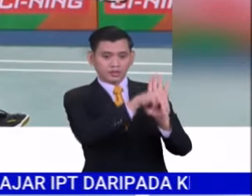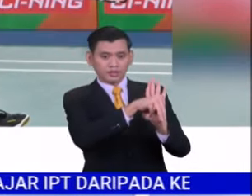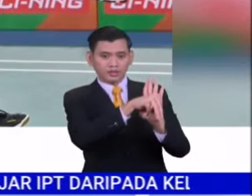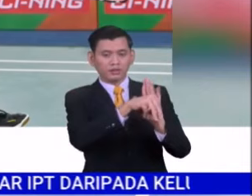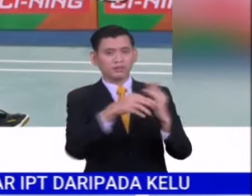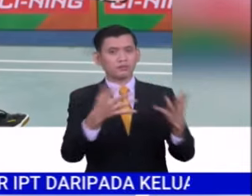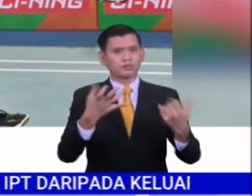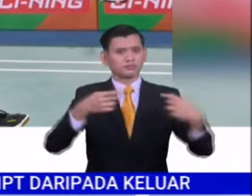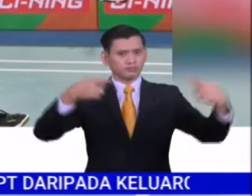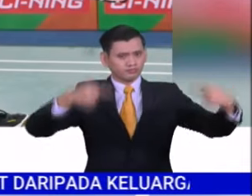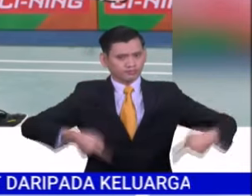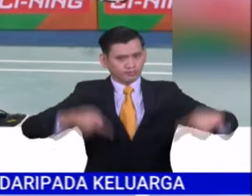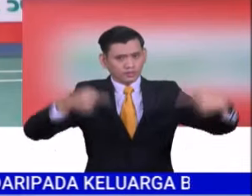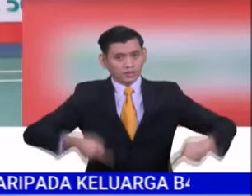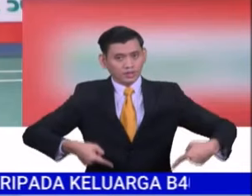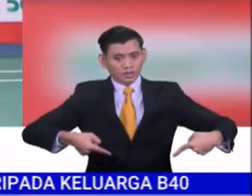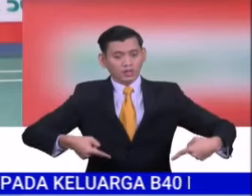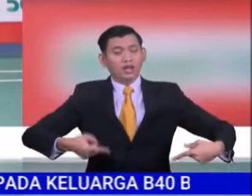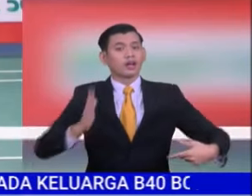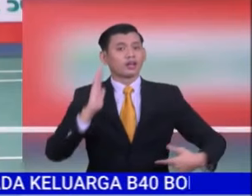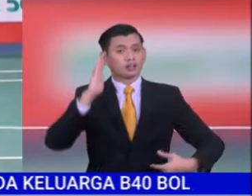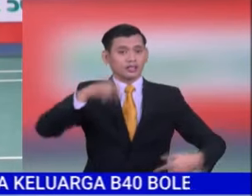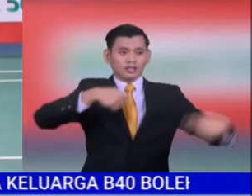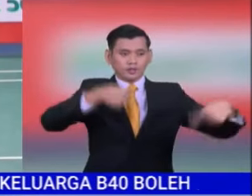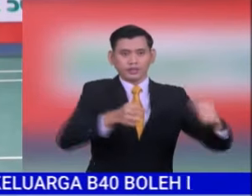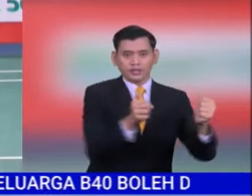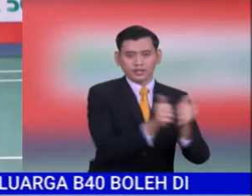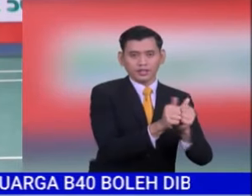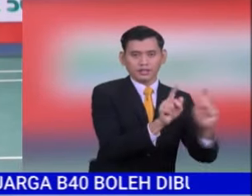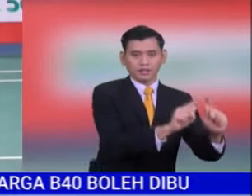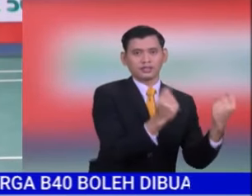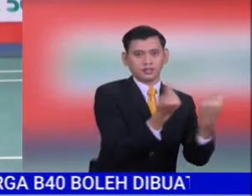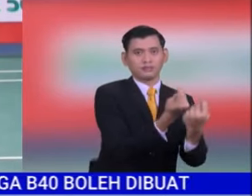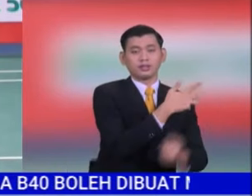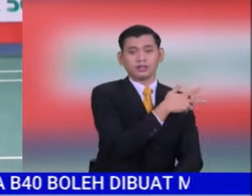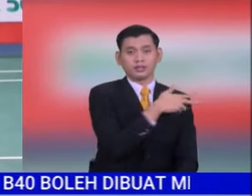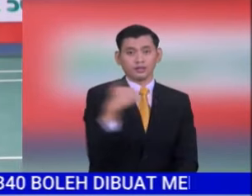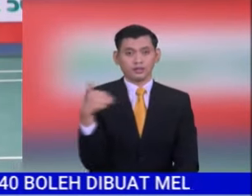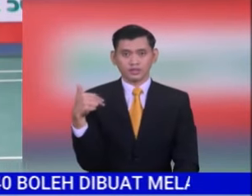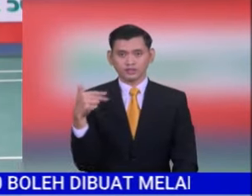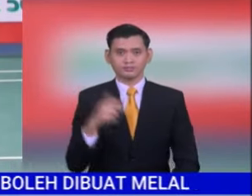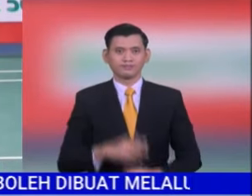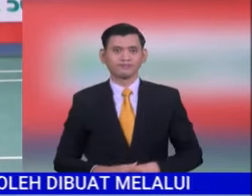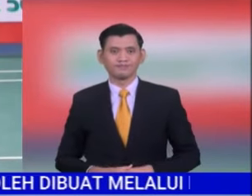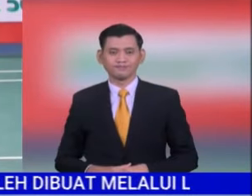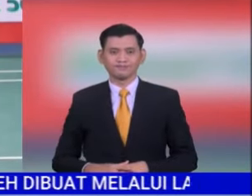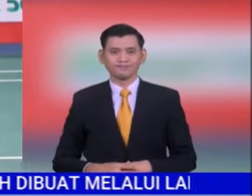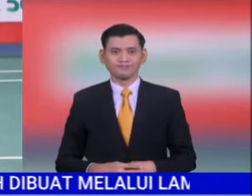bagi membuat perhitungan bertemu pasangan Indonesia di pentas akhir.